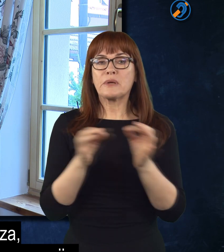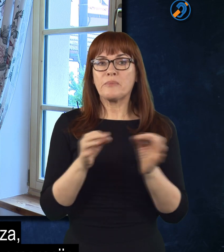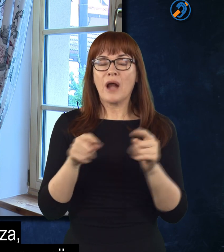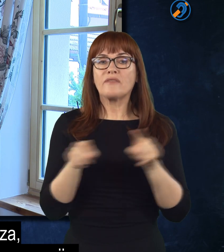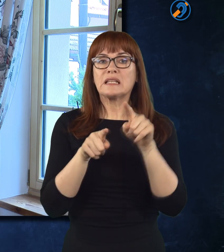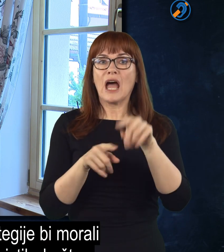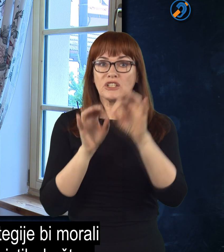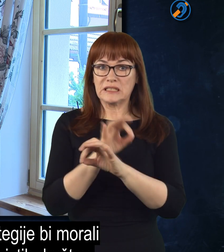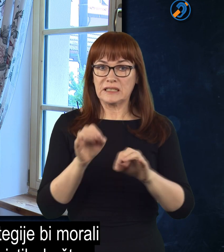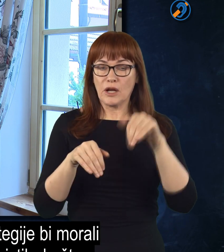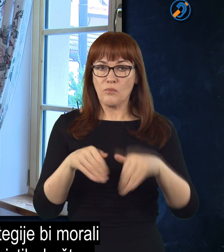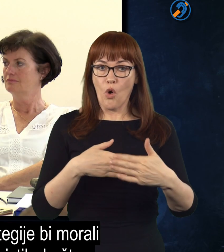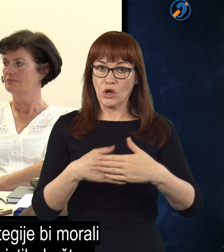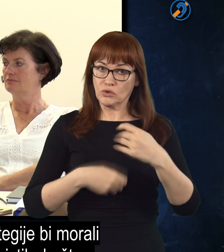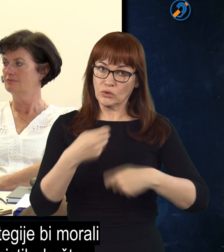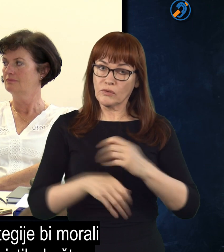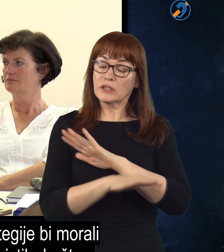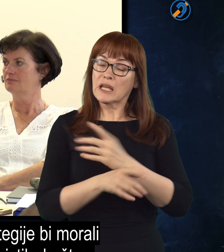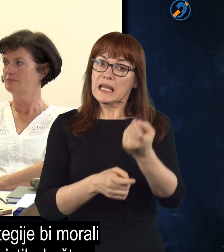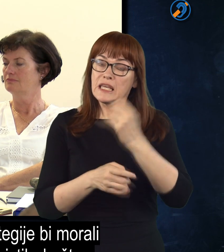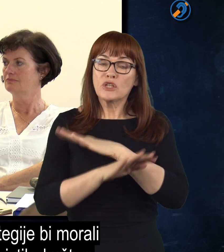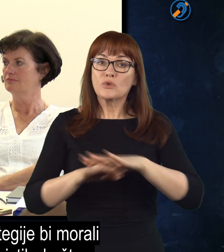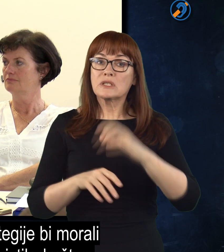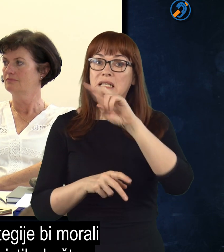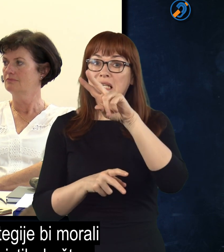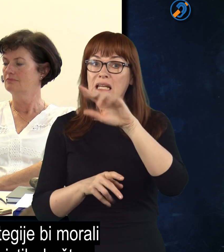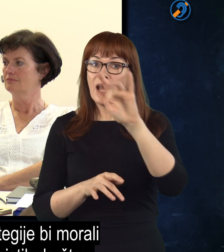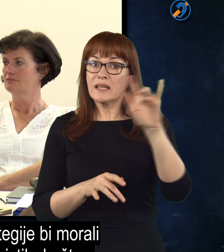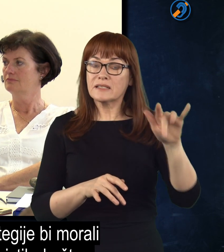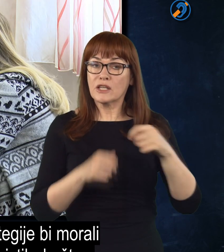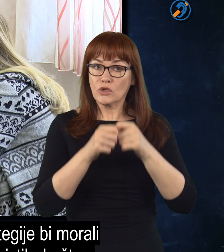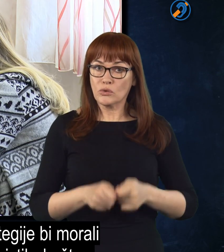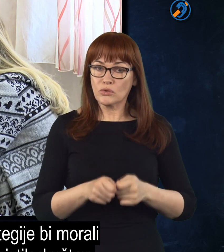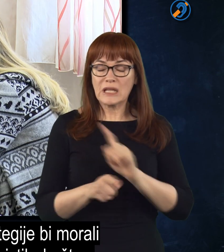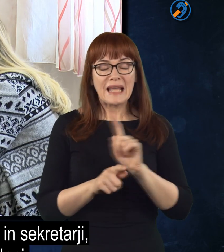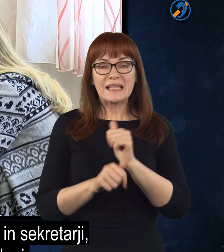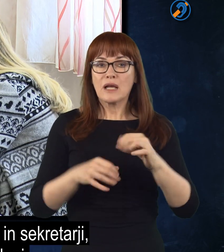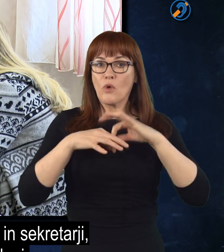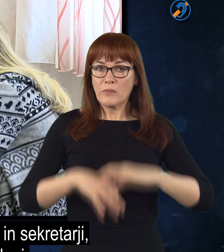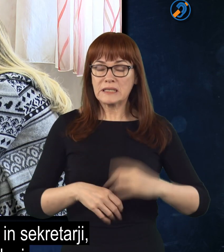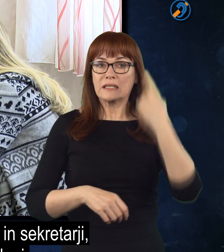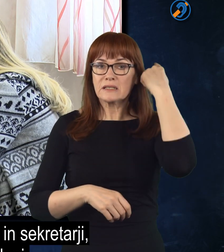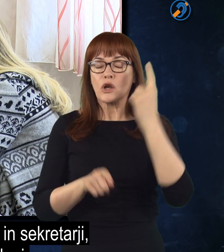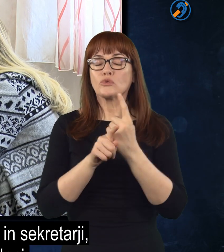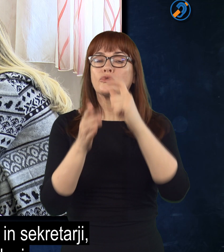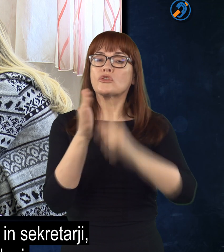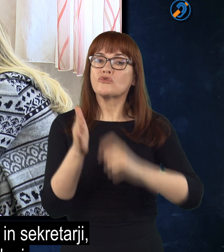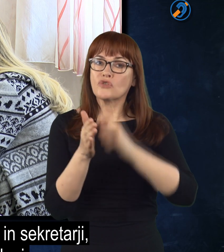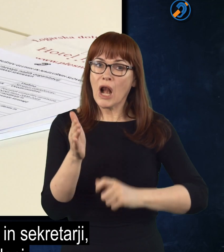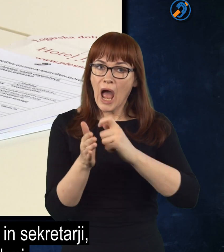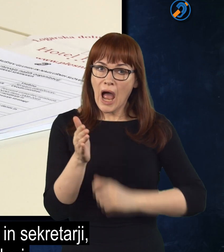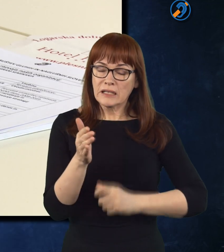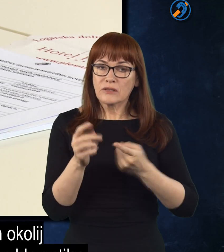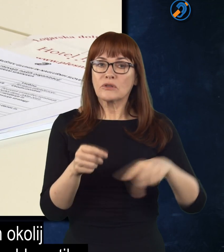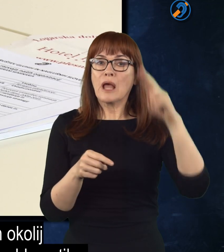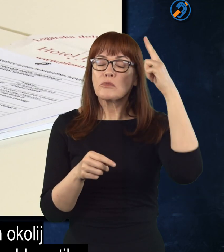korporacija. Pri pripravi takšne strategije bi morali sodelovati iz vseh 13 društev, pa ne samo predsedniki, sekretarji, pač pa tudi